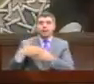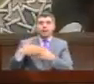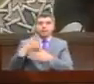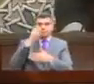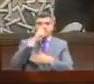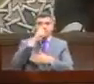شكرا شك